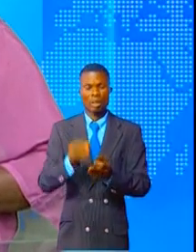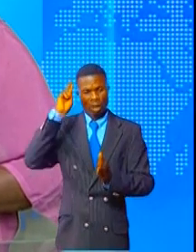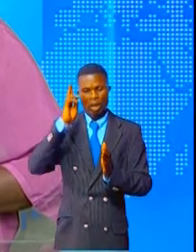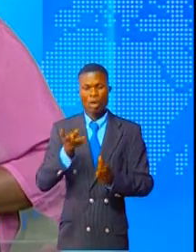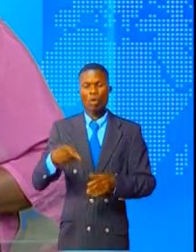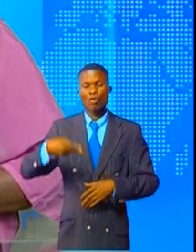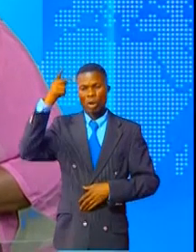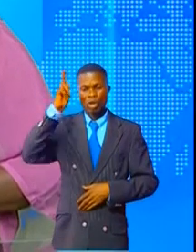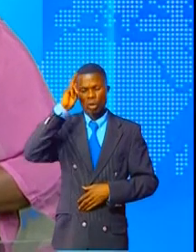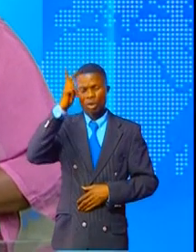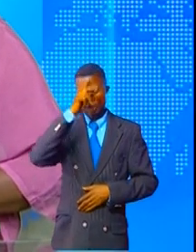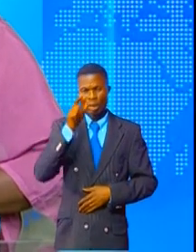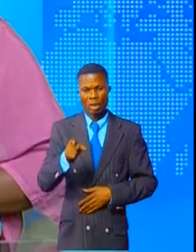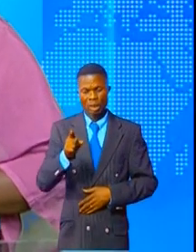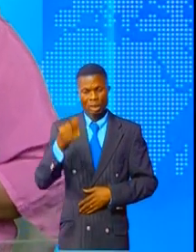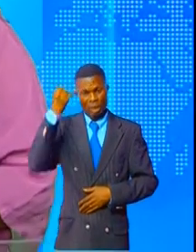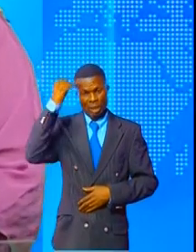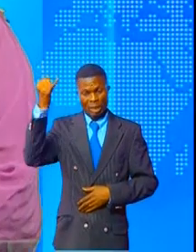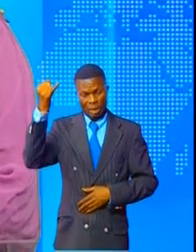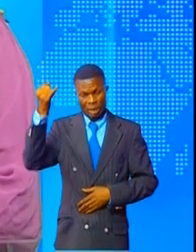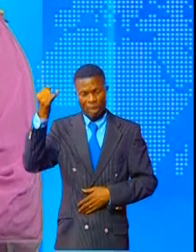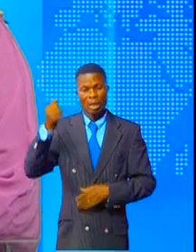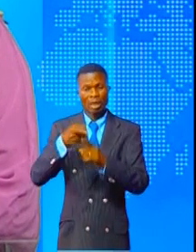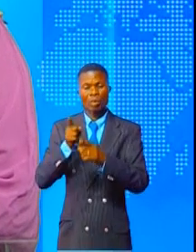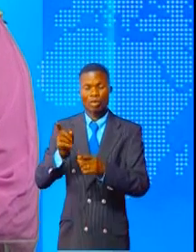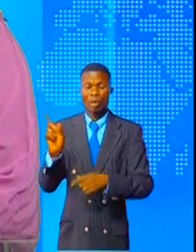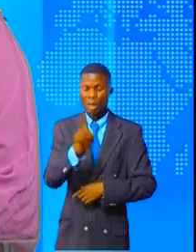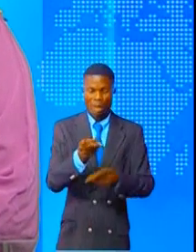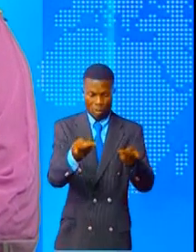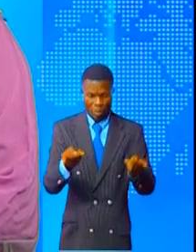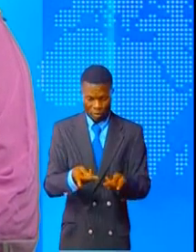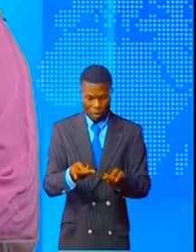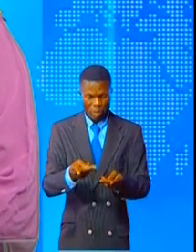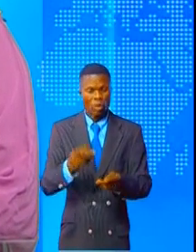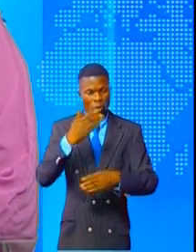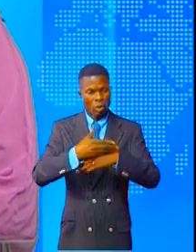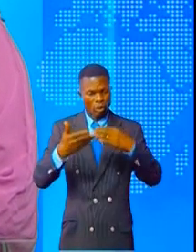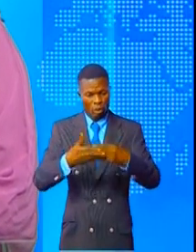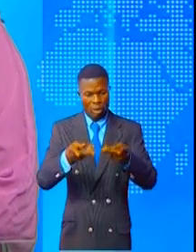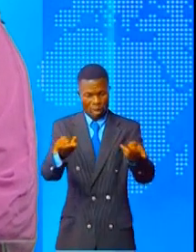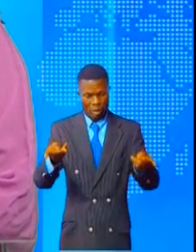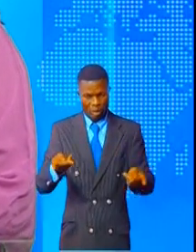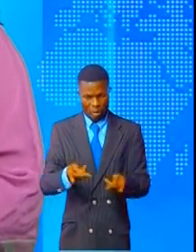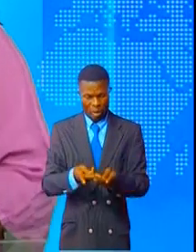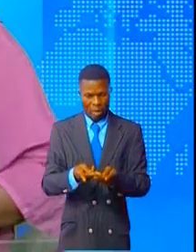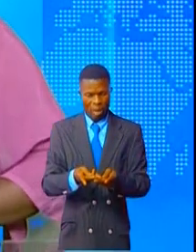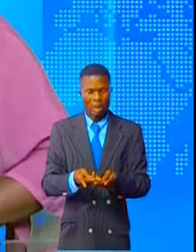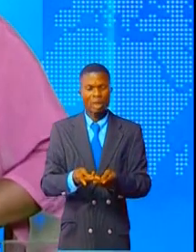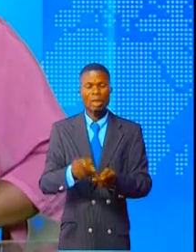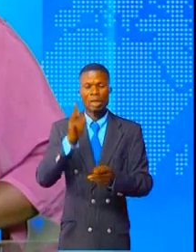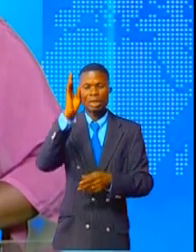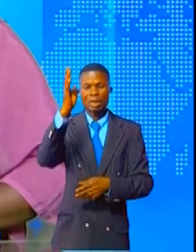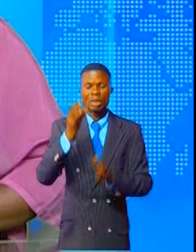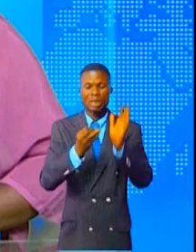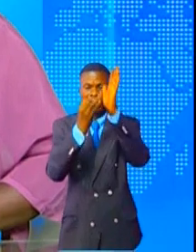jacques tabou la catho et initiateur de ce projet s'est rendu sur place pour la réhabilitation des sites qui va accueillir quelque 700 enfants